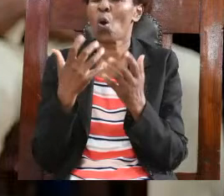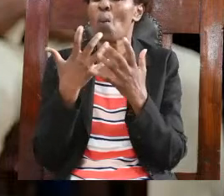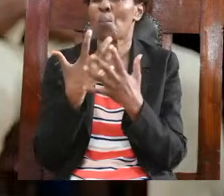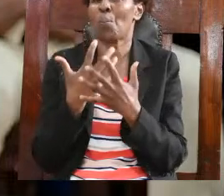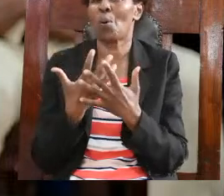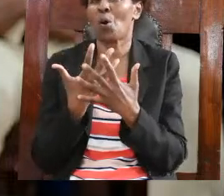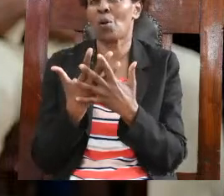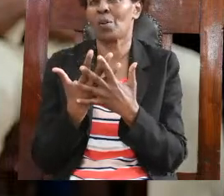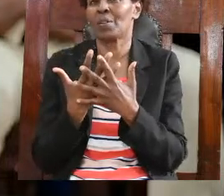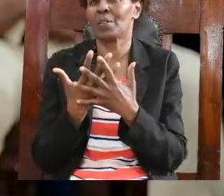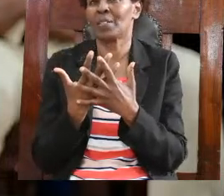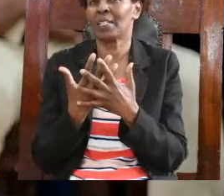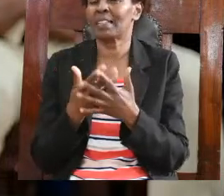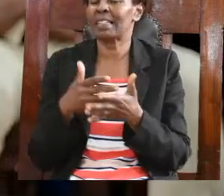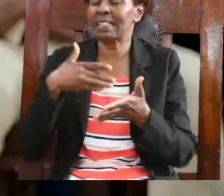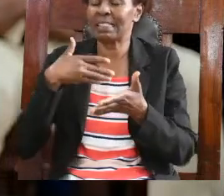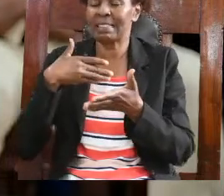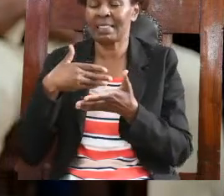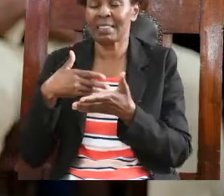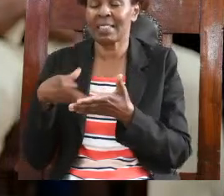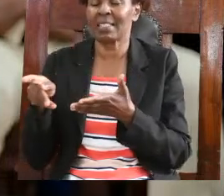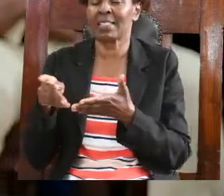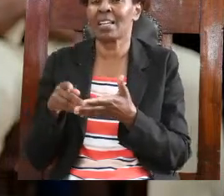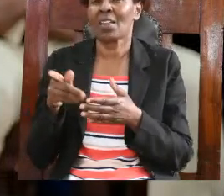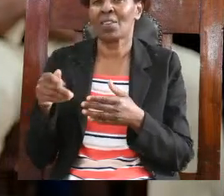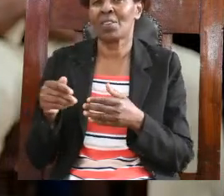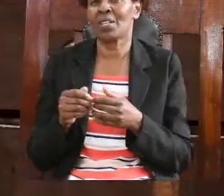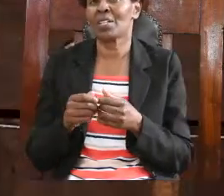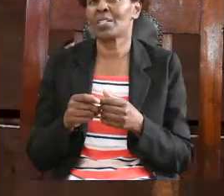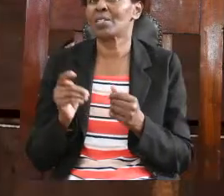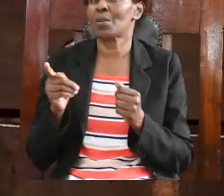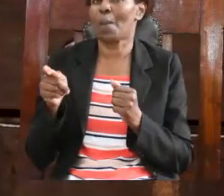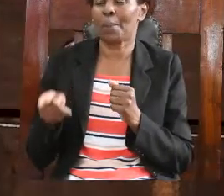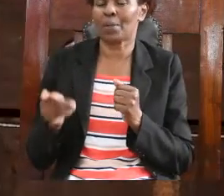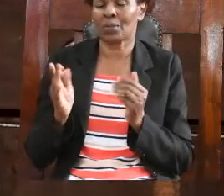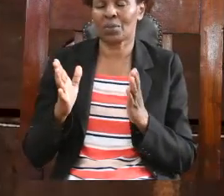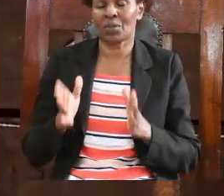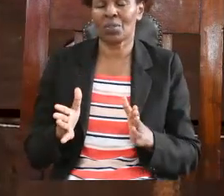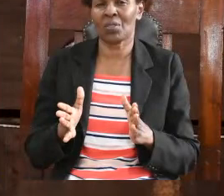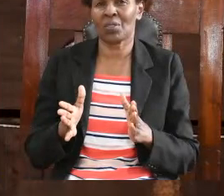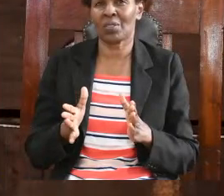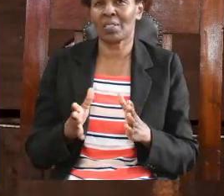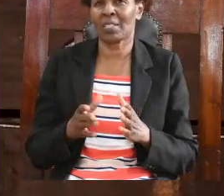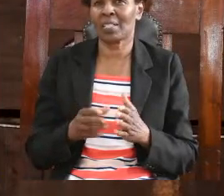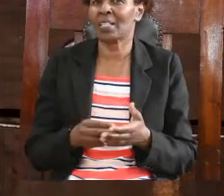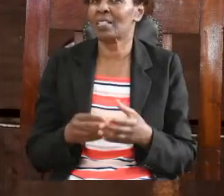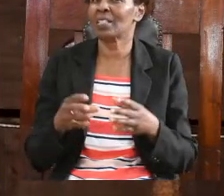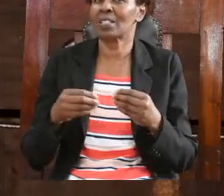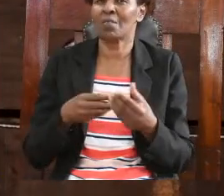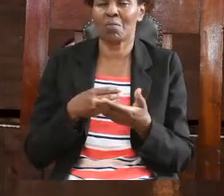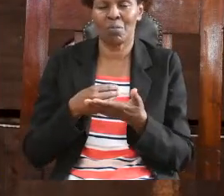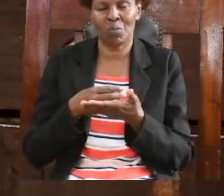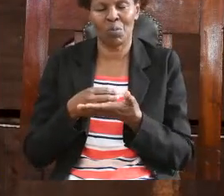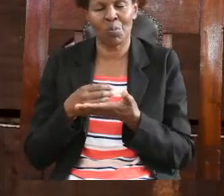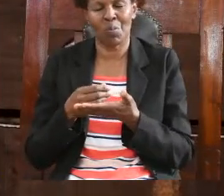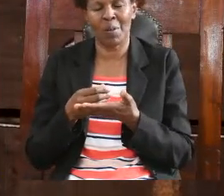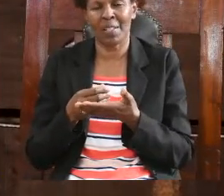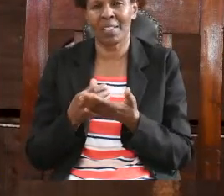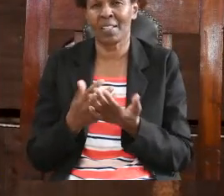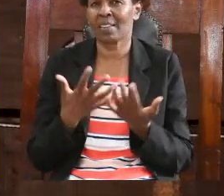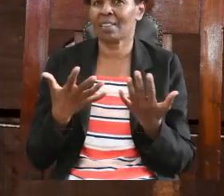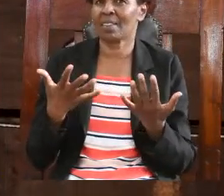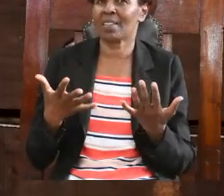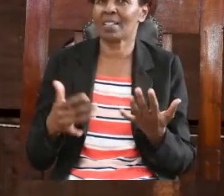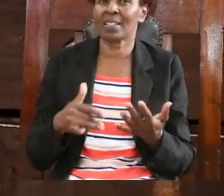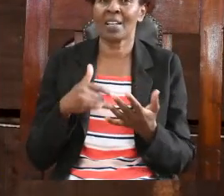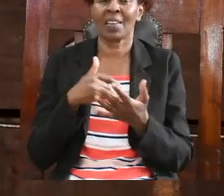korokoroni, wakamtuma Epafroditus na vipawa, kampatia kiwango kimoja cha fedha, mali yao,